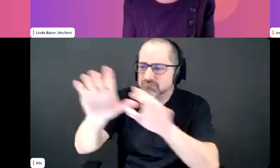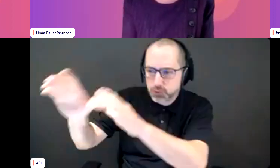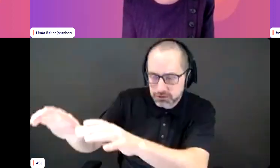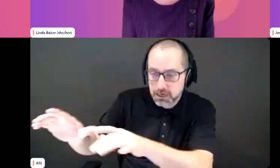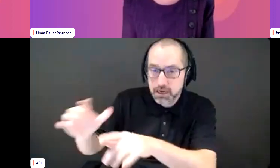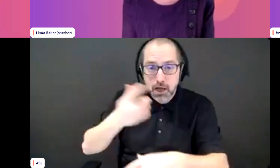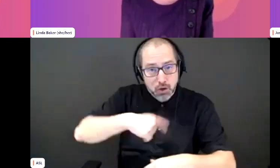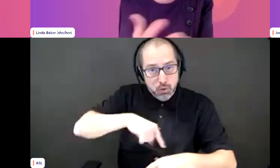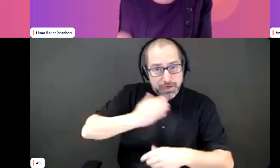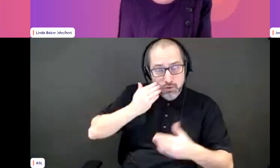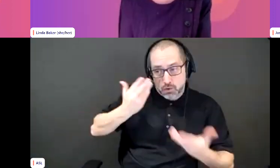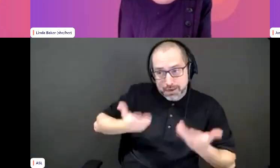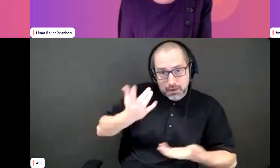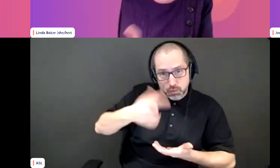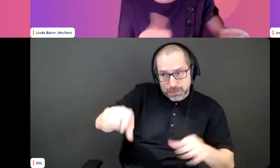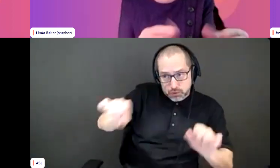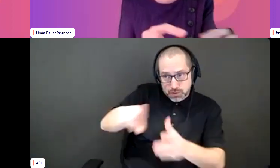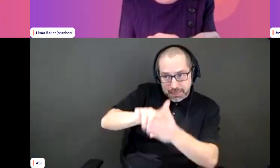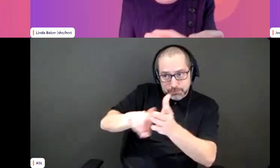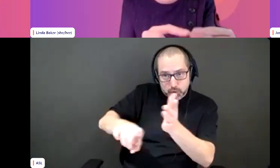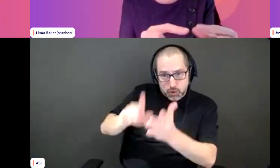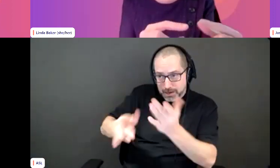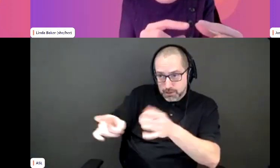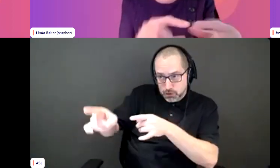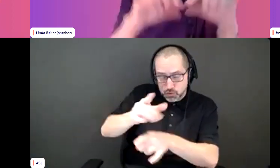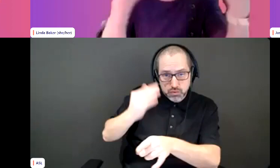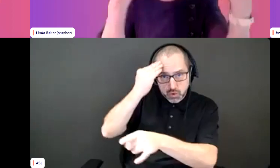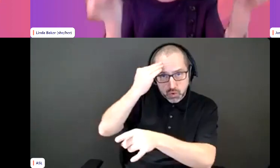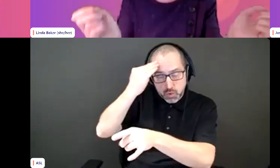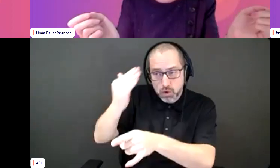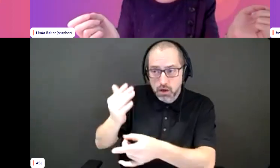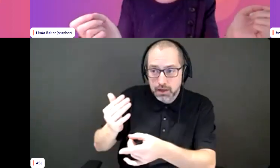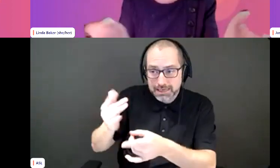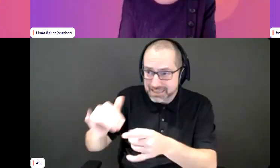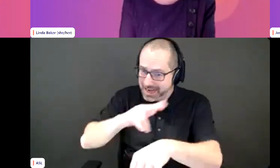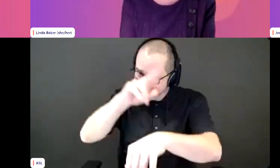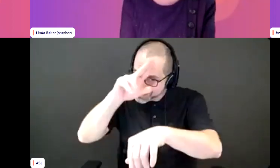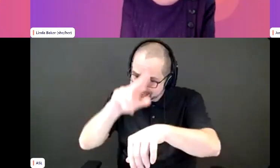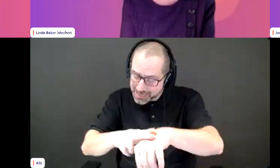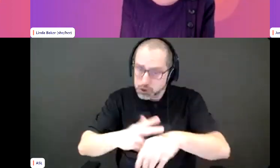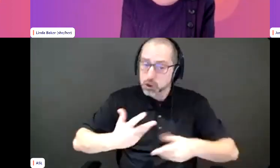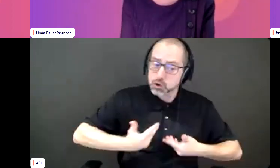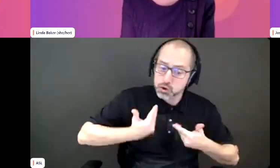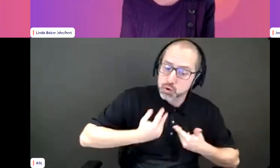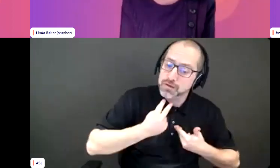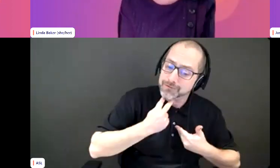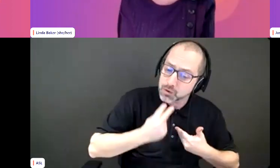fois vous ne savez pas mais peut-être que c'est quelque chose qu'on peut explorer il y a-t-il des